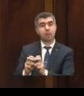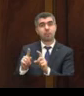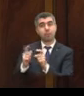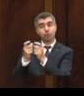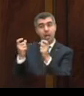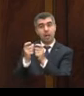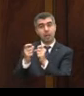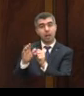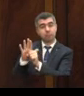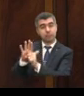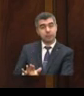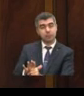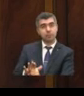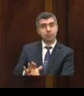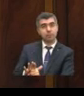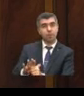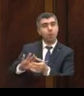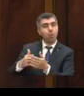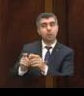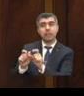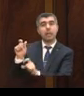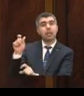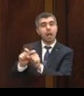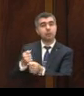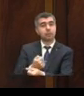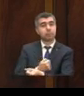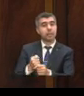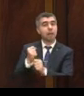الوزير راه كتقتل مع الإنسان بالبطالة.